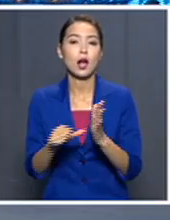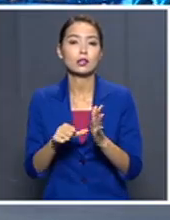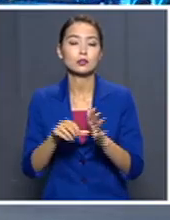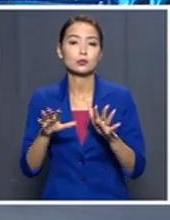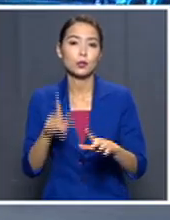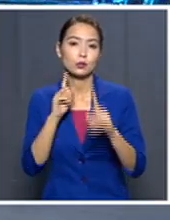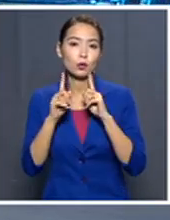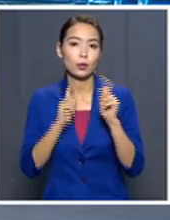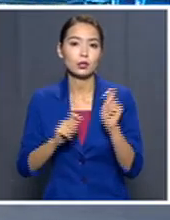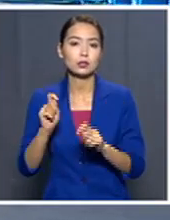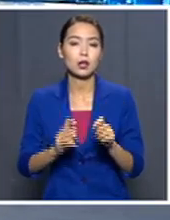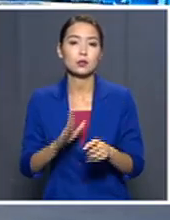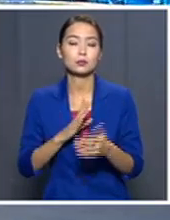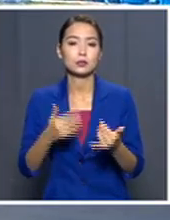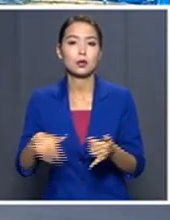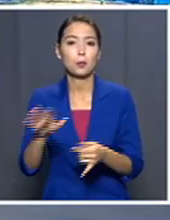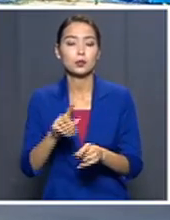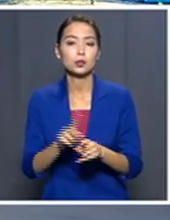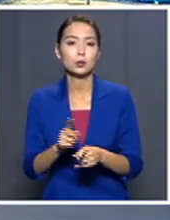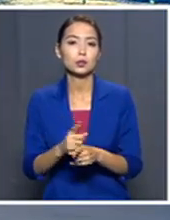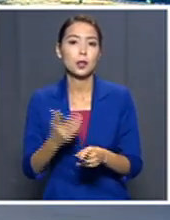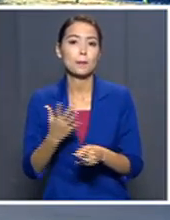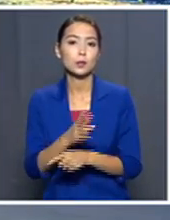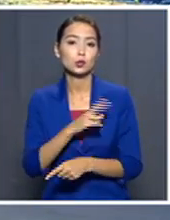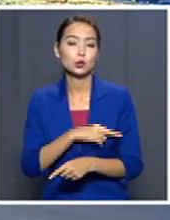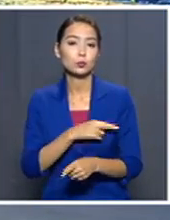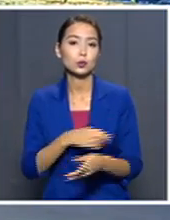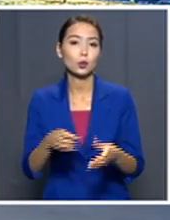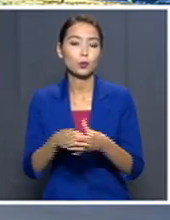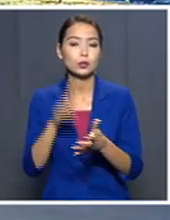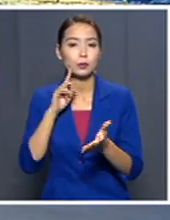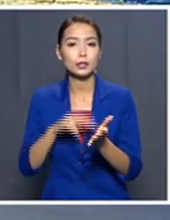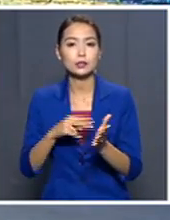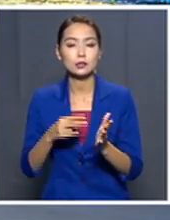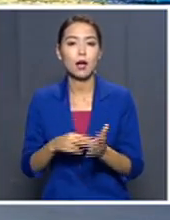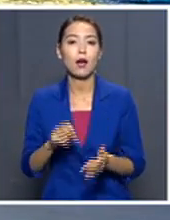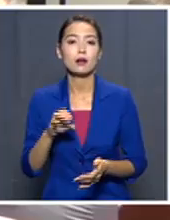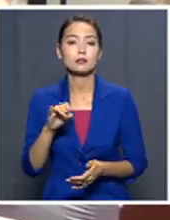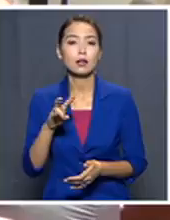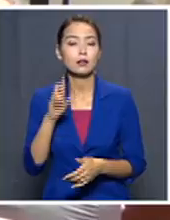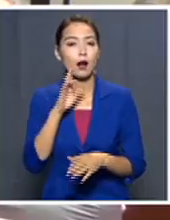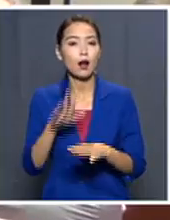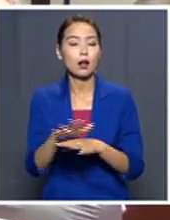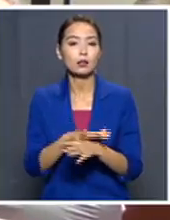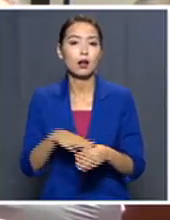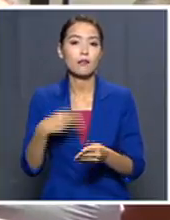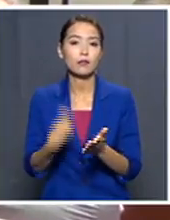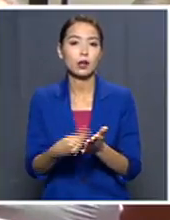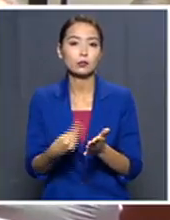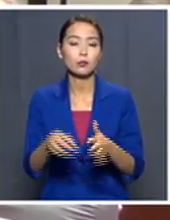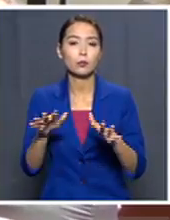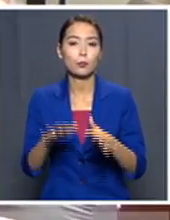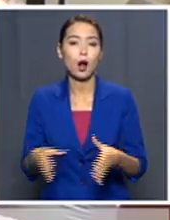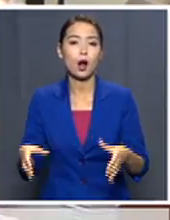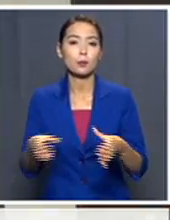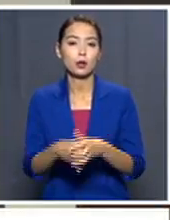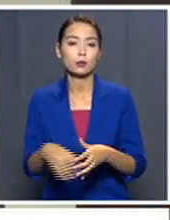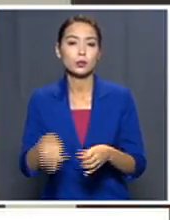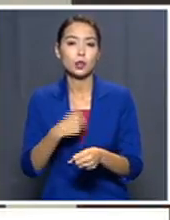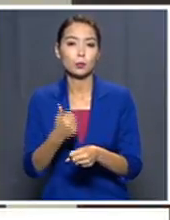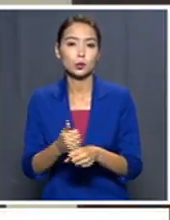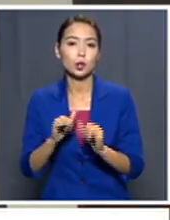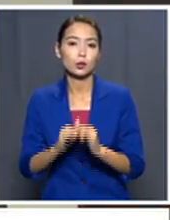өтті. Шараясында 5 жұмыс тобының отырыстары ұйымдастырылып, Астана халықаралық қаржы орталығында корпоративтік басқаруды